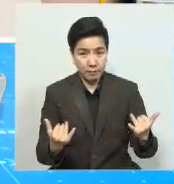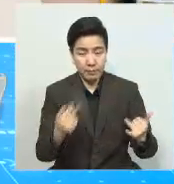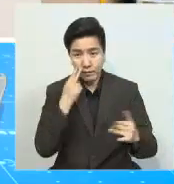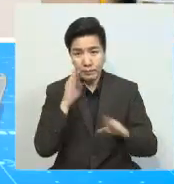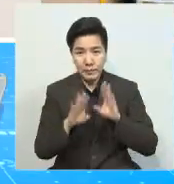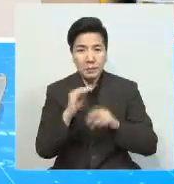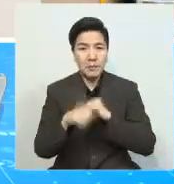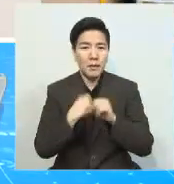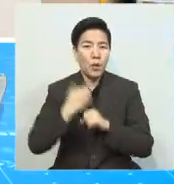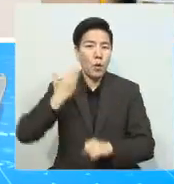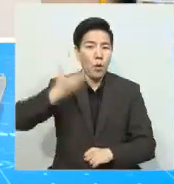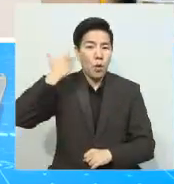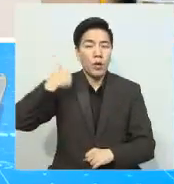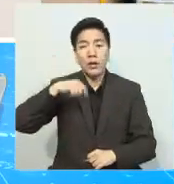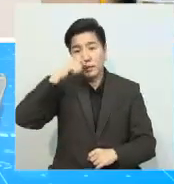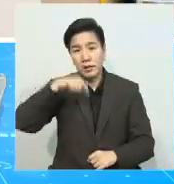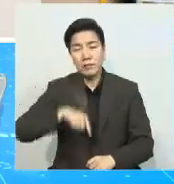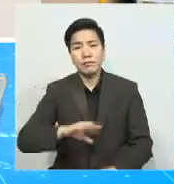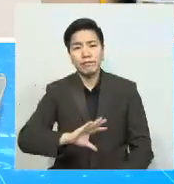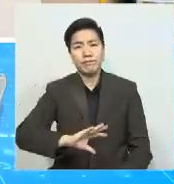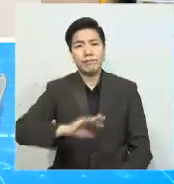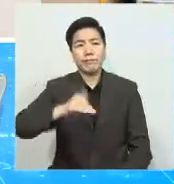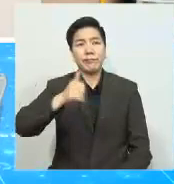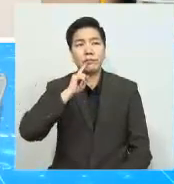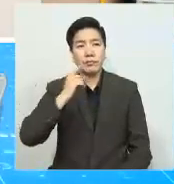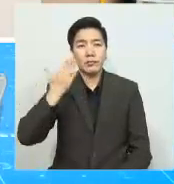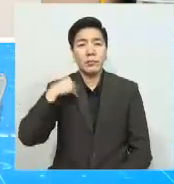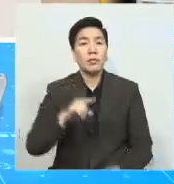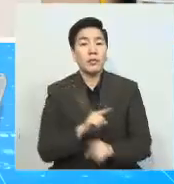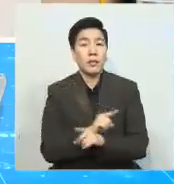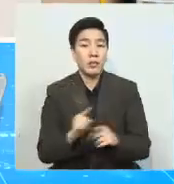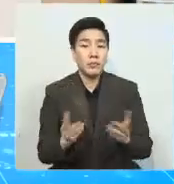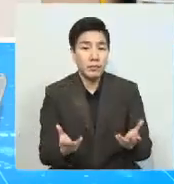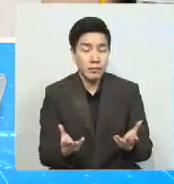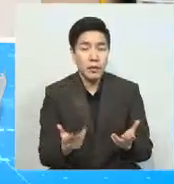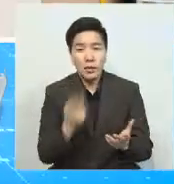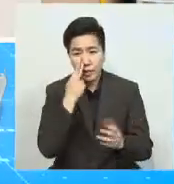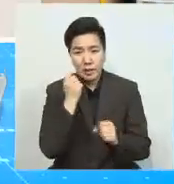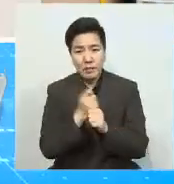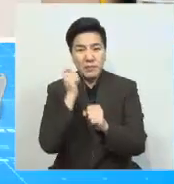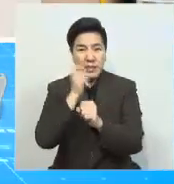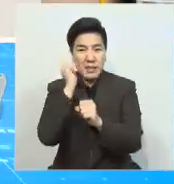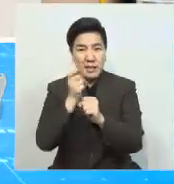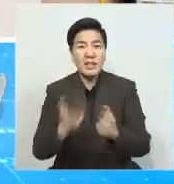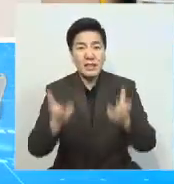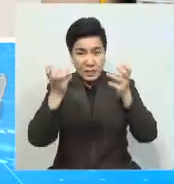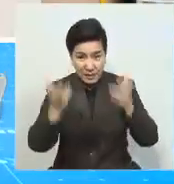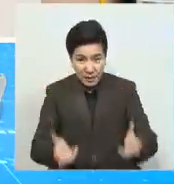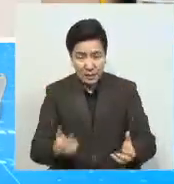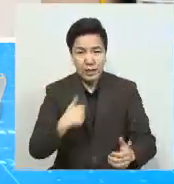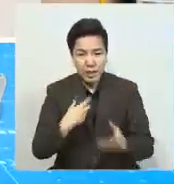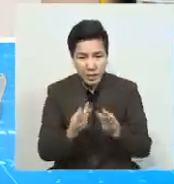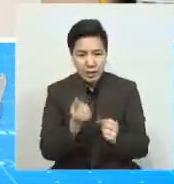ถ้าเทียบกับปีก่อนๆเนี่ยเราอยู่ในภาวะที่ดีขึ้นนะครับแม้ว่าการก่อสร้างก็หนักนะฮะทุกวันนี้เพราะว่า